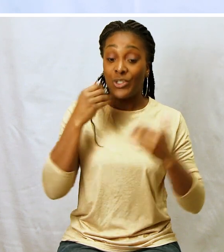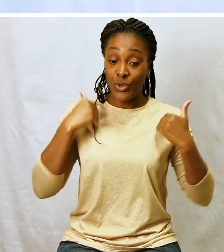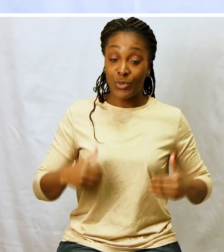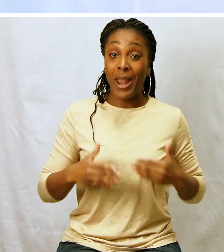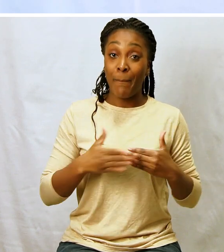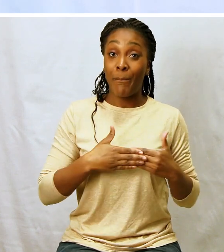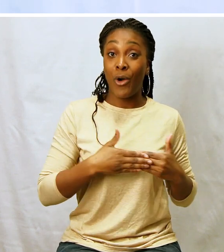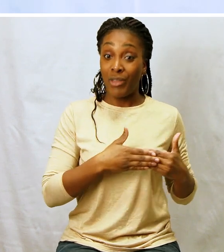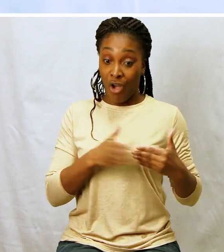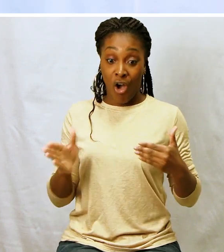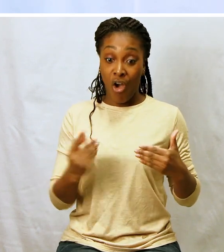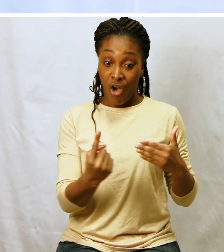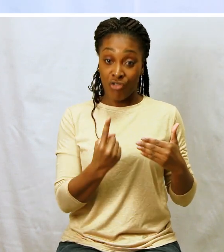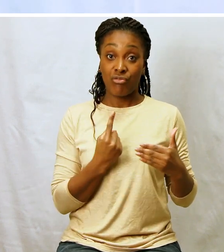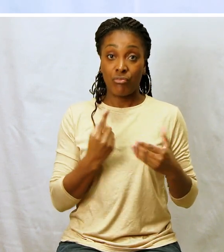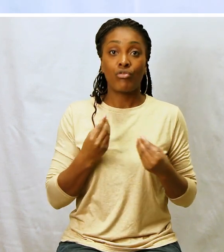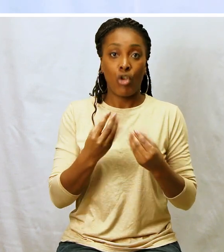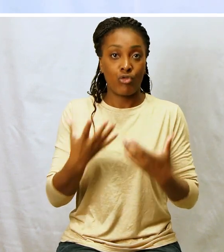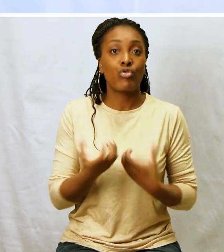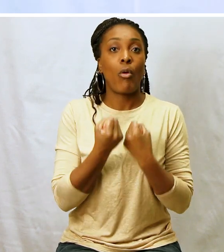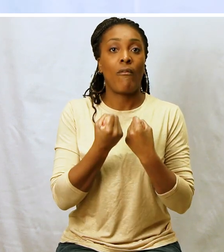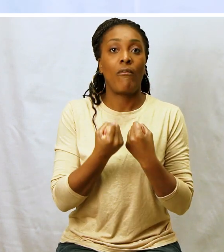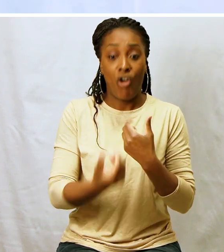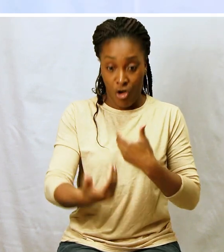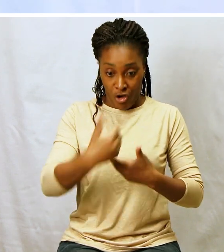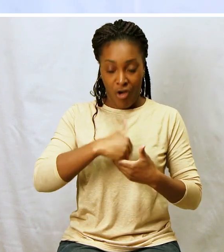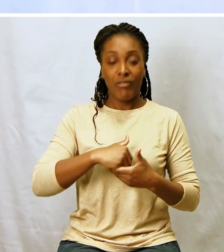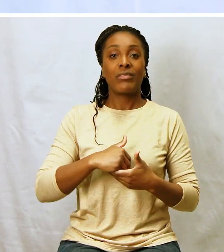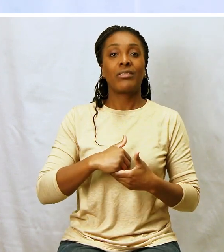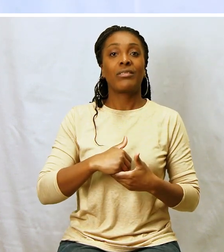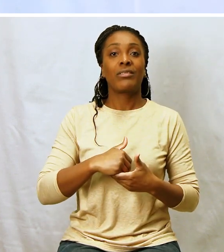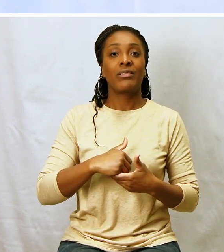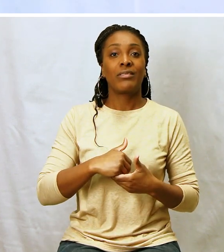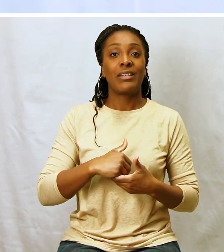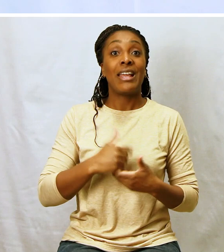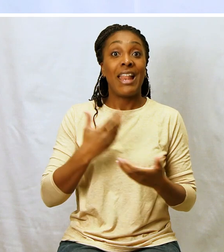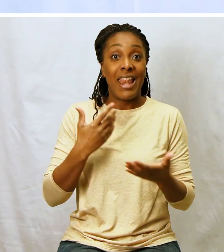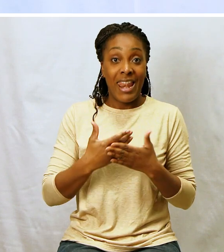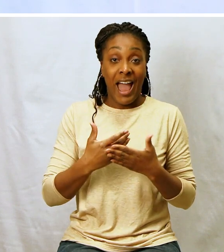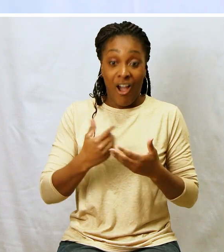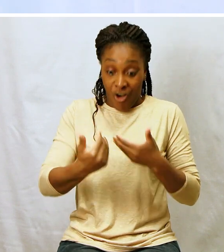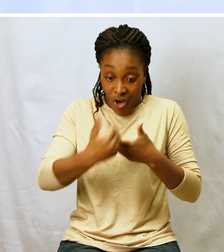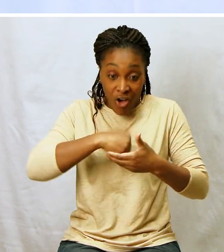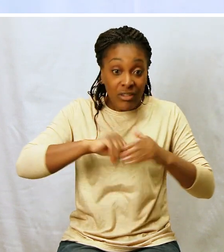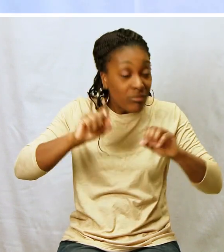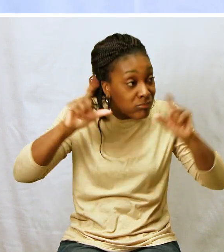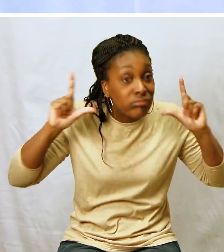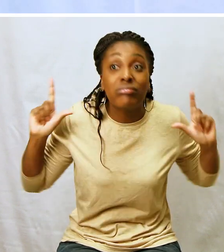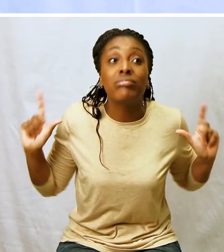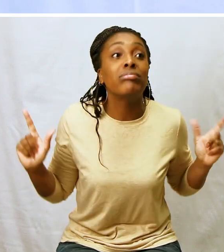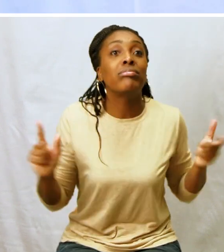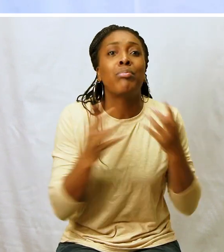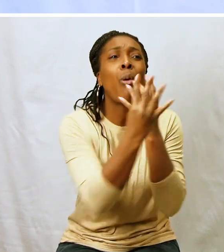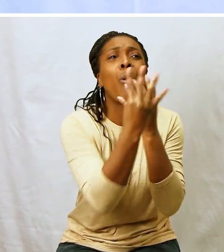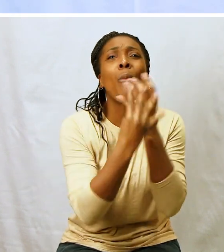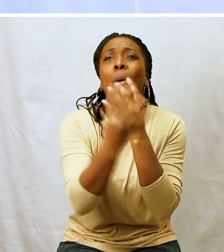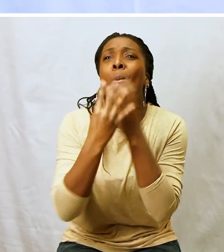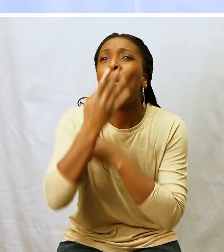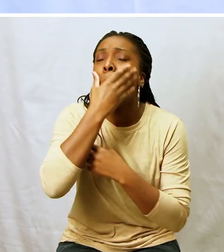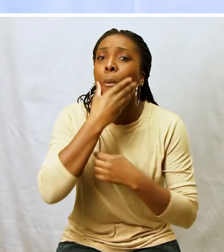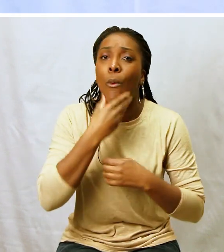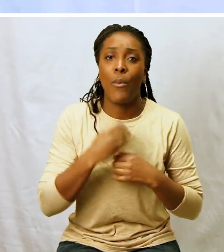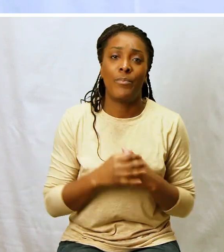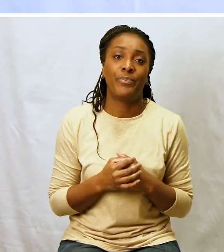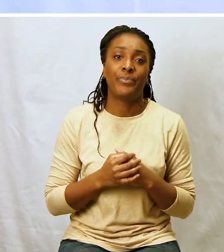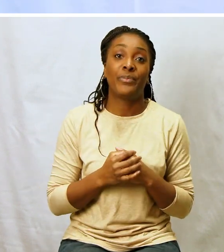par moi, il sera sauvé. Il entrera et il sortira et il trouvera des pâturages, dira Jésus. » On voit